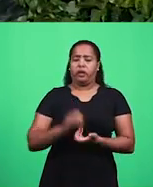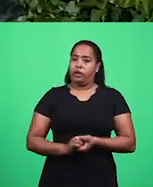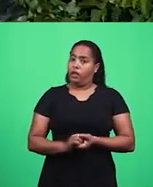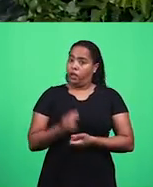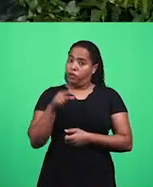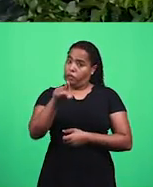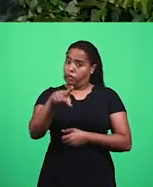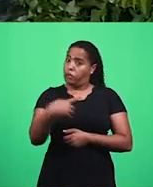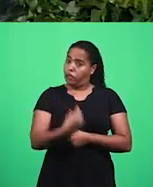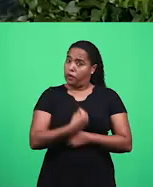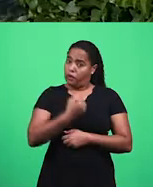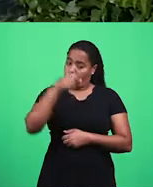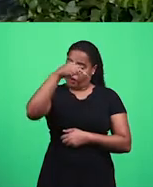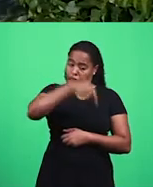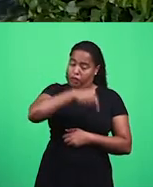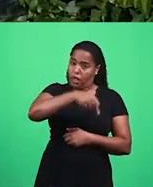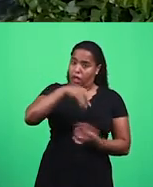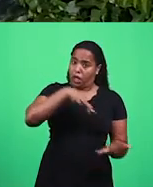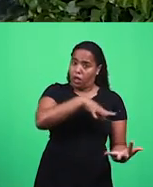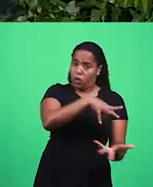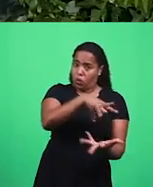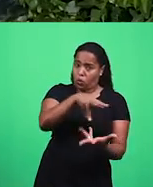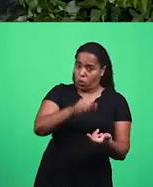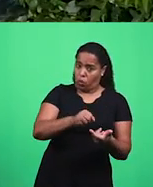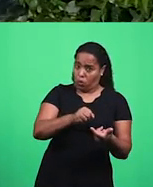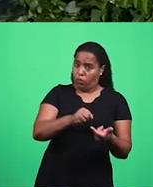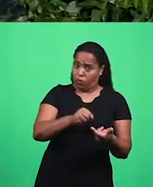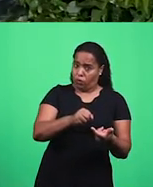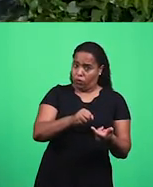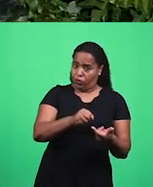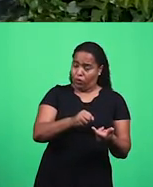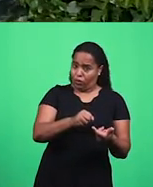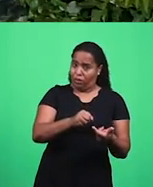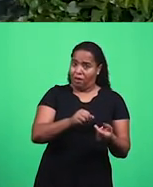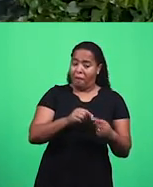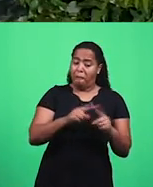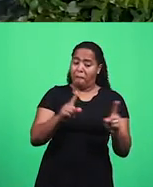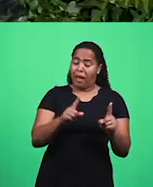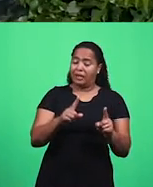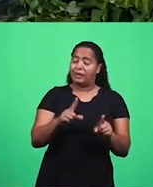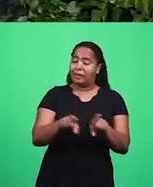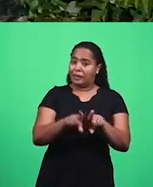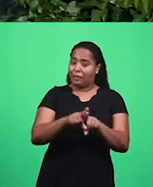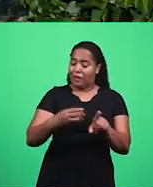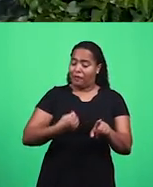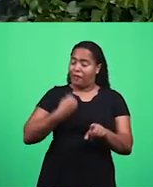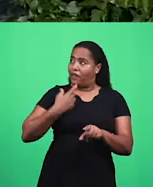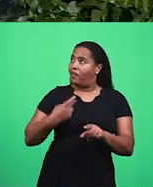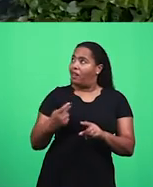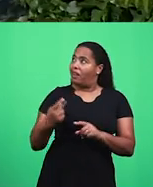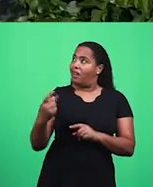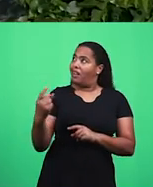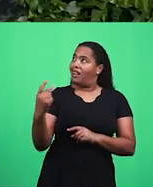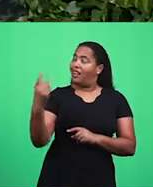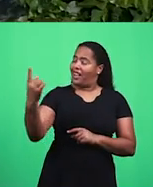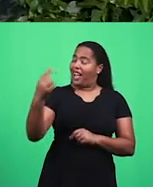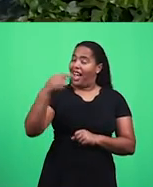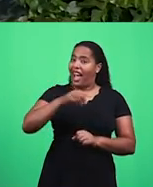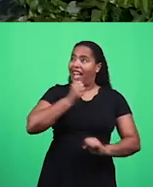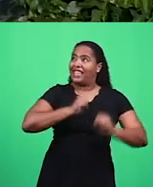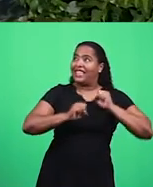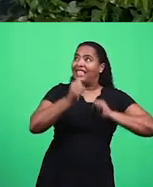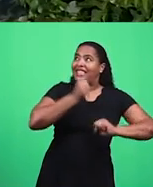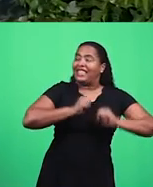Другими словами, ты живешь этой жизнью и другой жизнью. Жизнью обильной – это когда